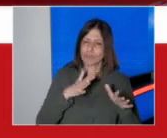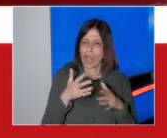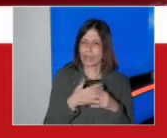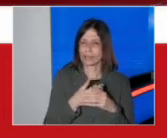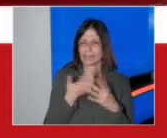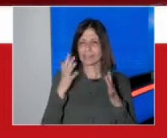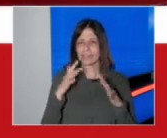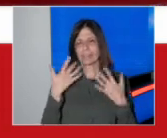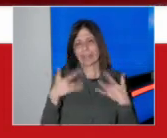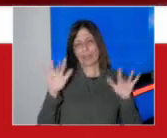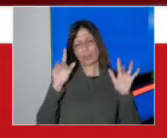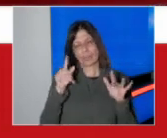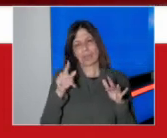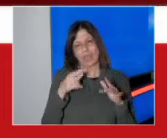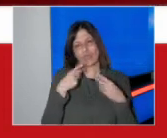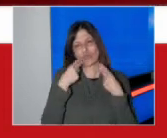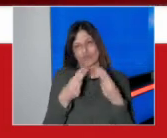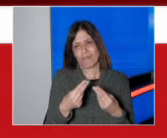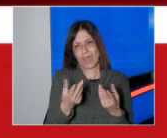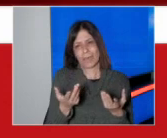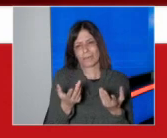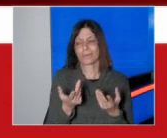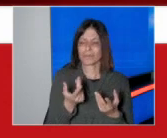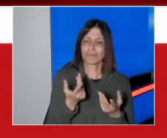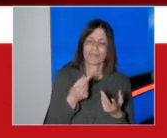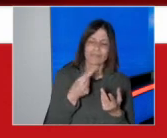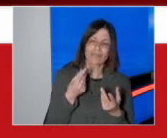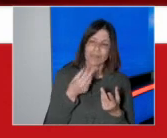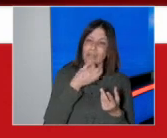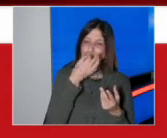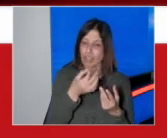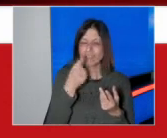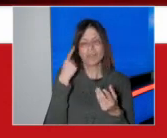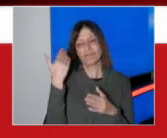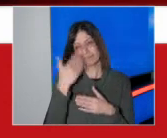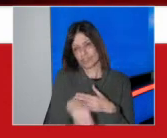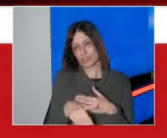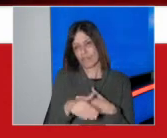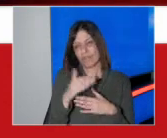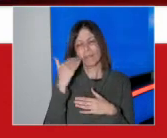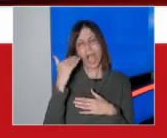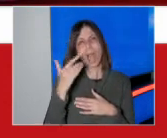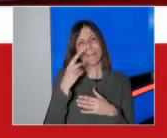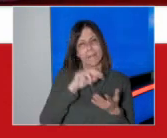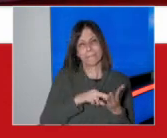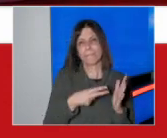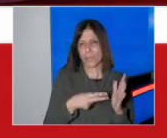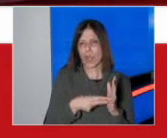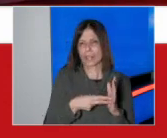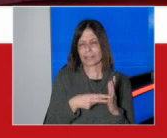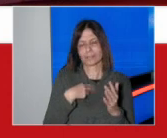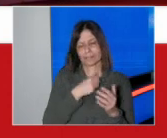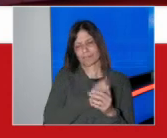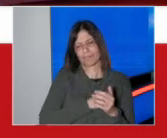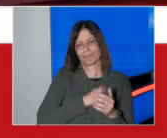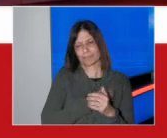אבל התחמקות מפוארת מהתשובה. כן, בדיוק. מהשאלה, אבל אני חושב שבסופו של דבר ברמה הפוליטית, צר לי